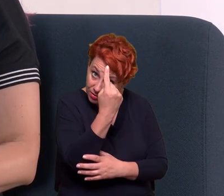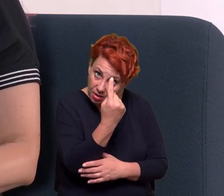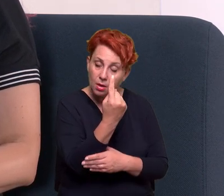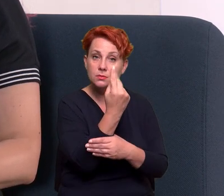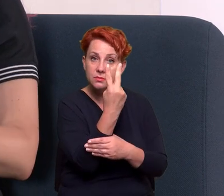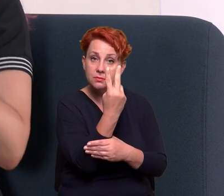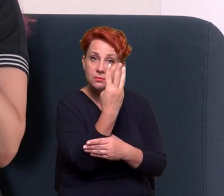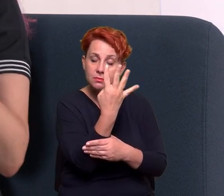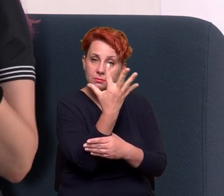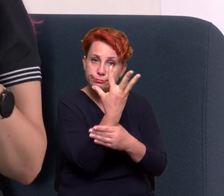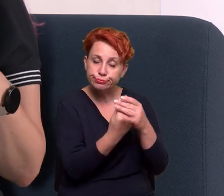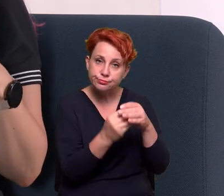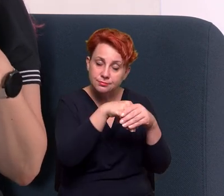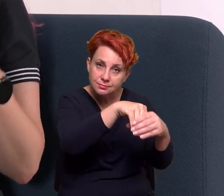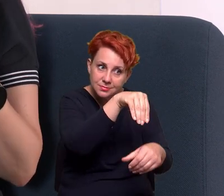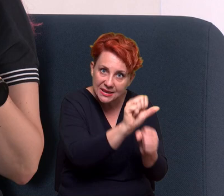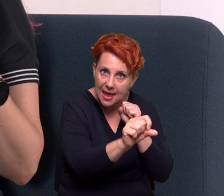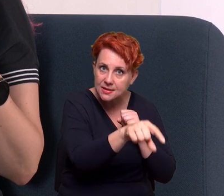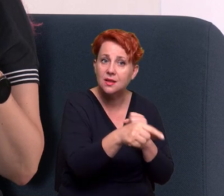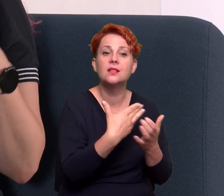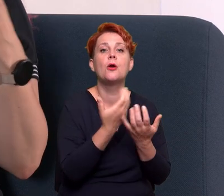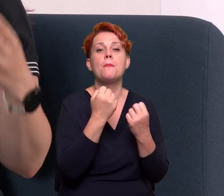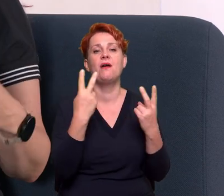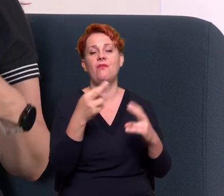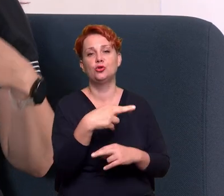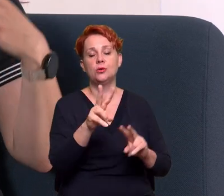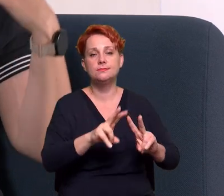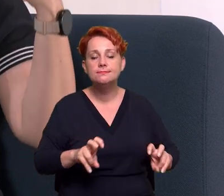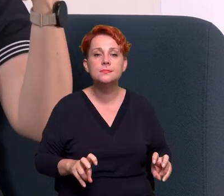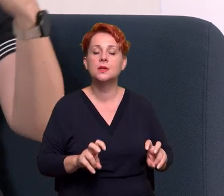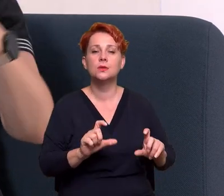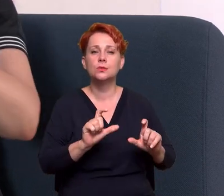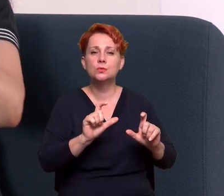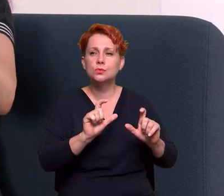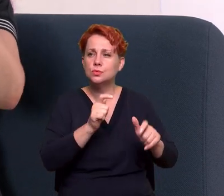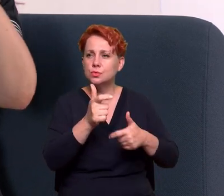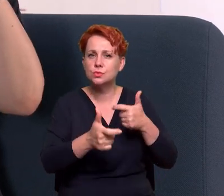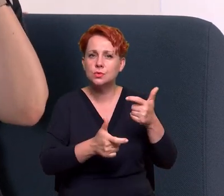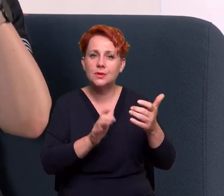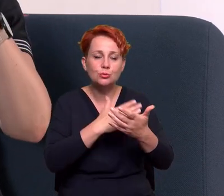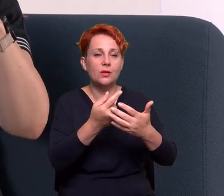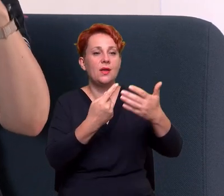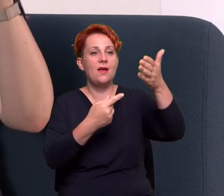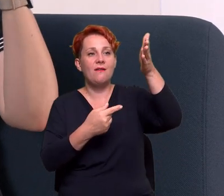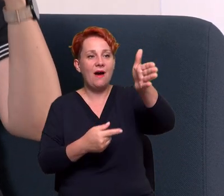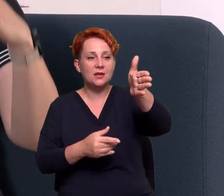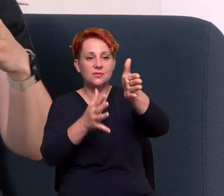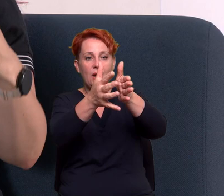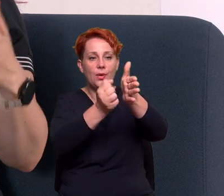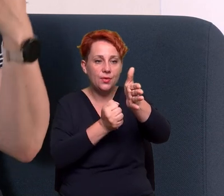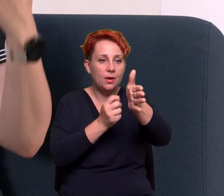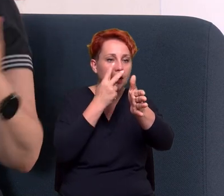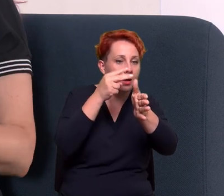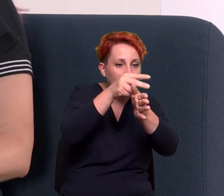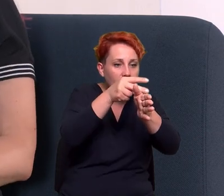znaczenia się nakładają. Dlatego tak przydatne też w badaniu tych rzeczy jest pojęcie palimpsestu. Czyli kiedy jedna warstwa znika, pojawia się druga, ale mamy